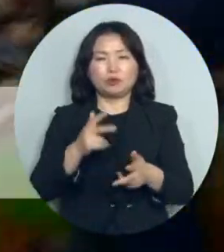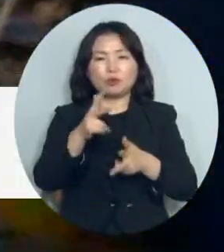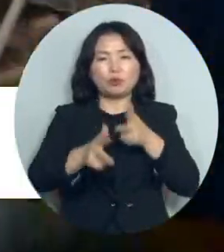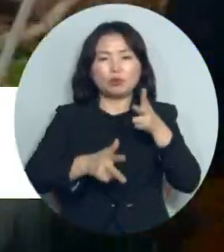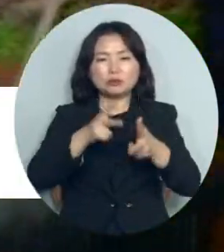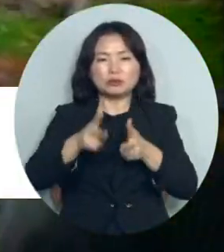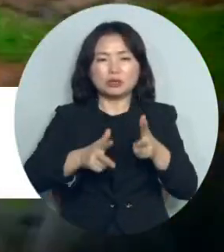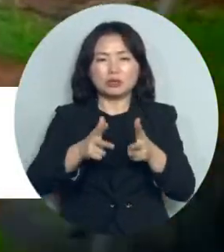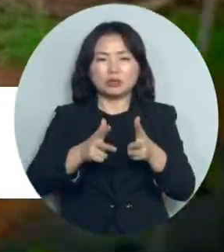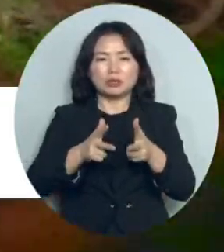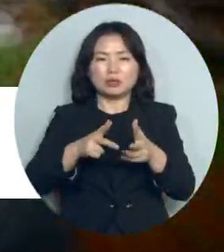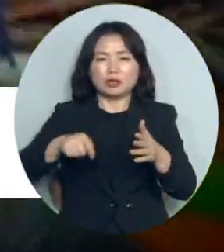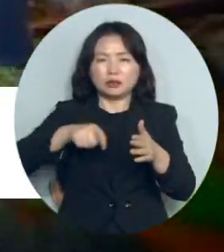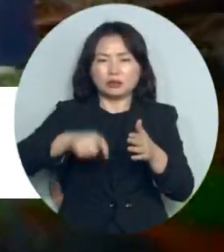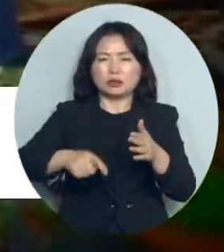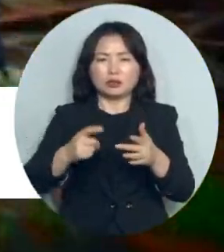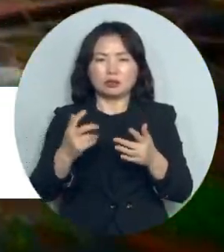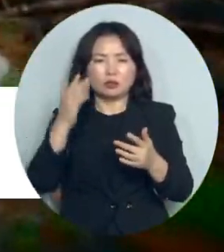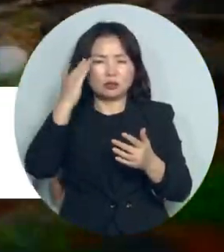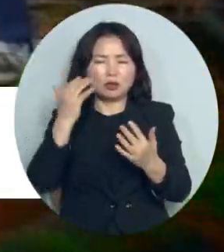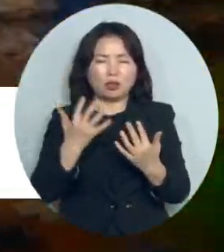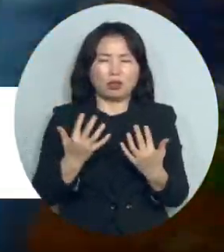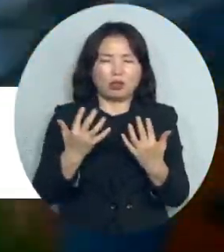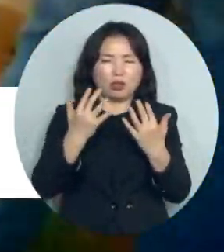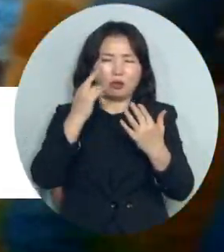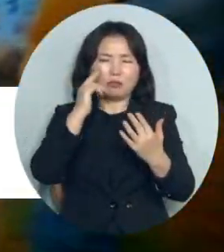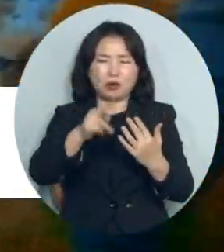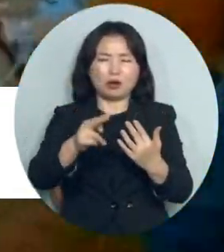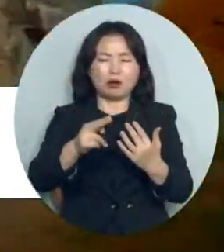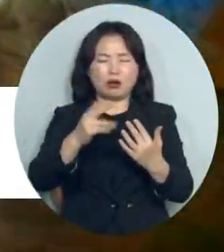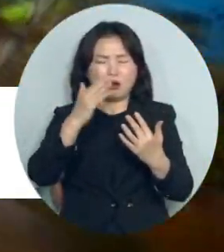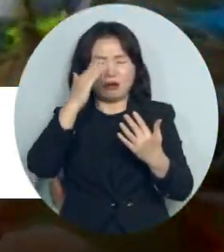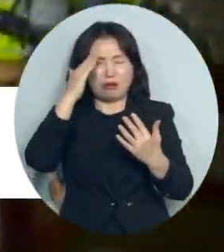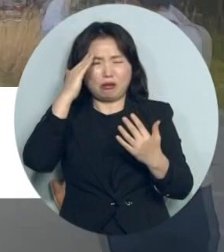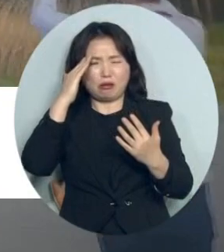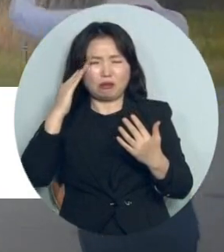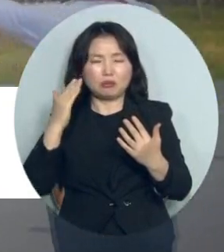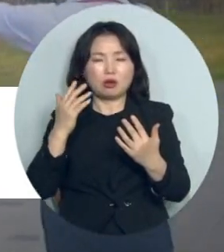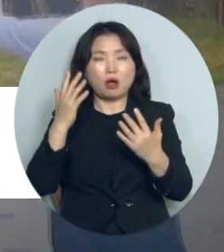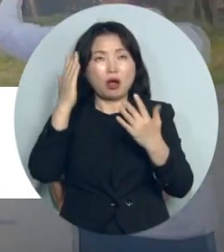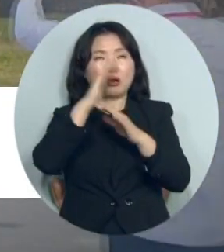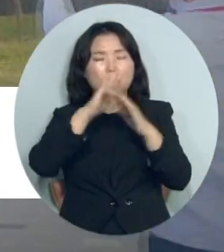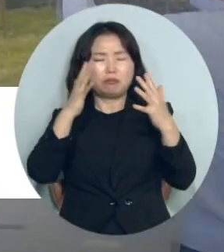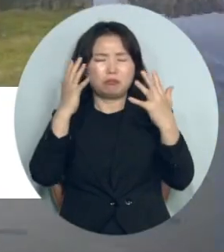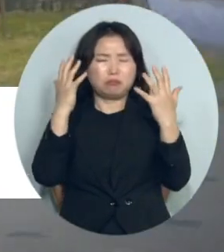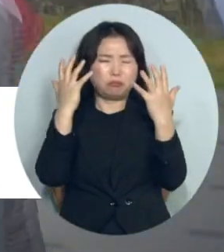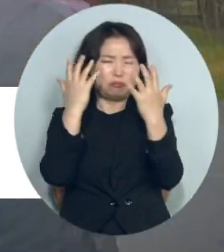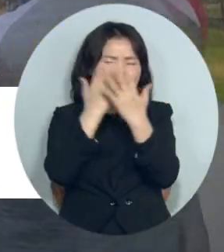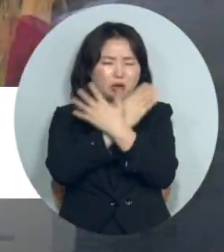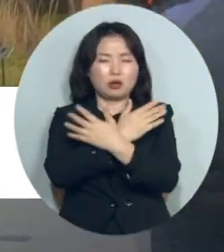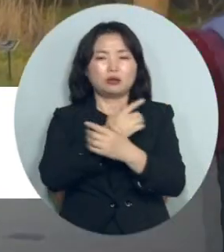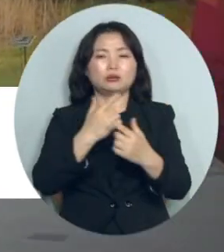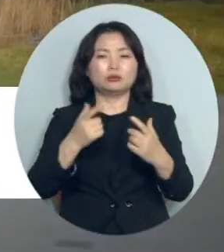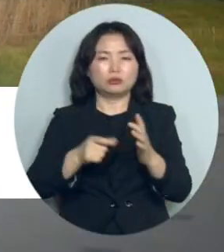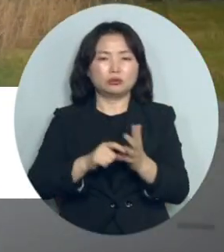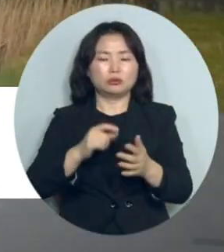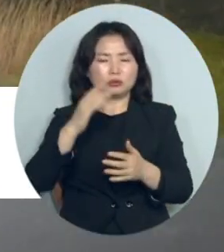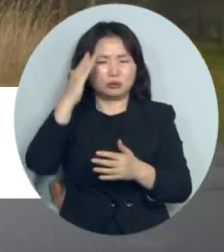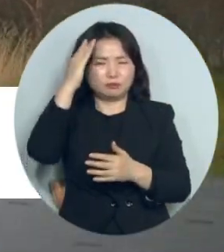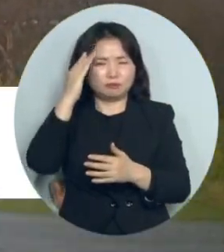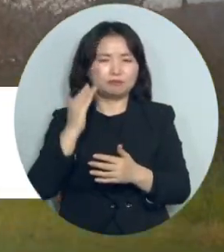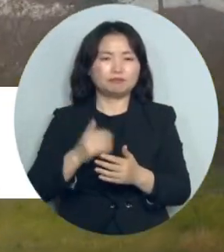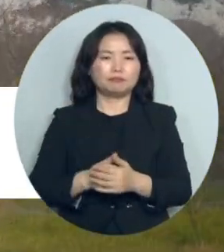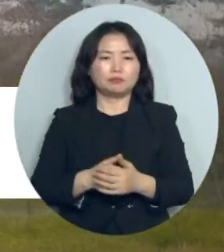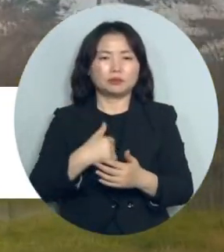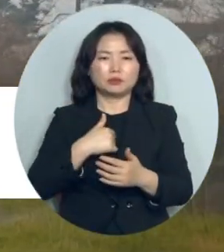지금 아래에 있는 부분들이 연계가 굉장히 많이 나고 시큼 얻습니다 안되는거 1일이 감을 정도로 러 시큼 먹고 지금